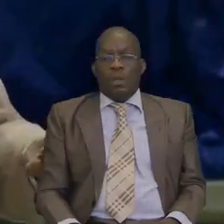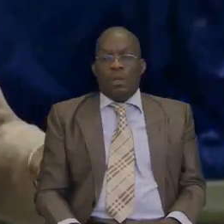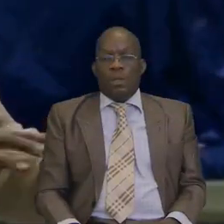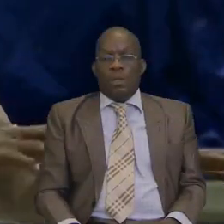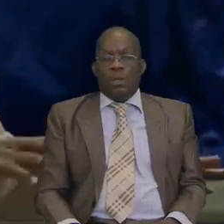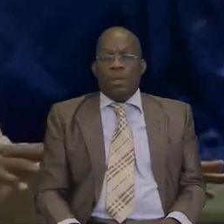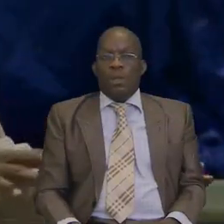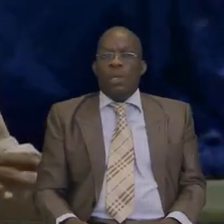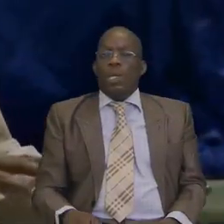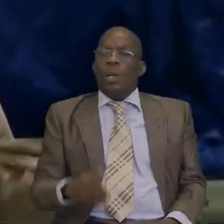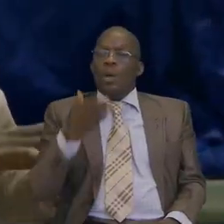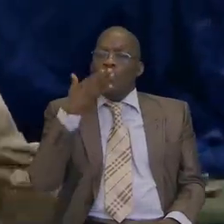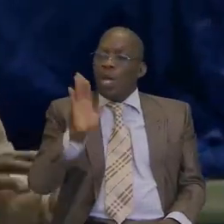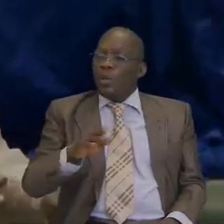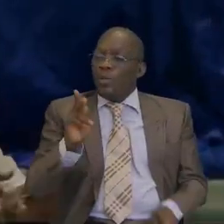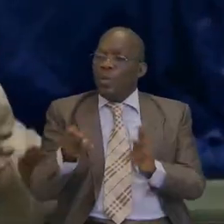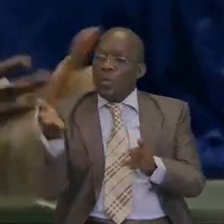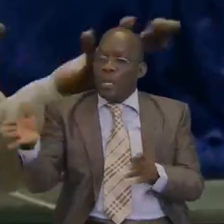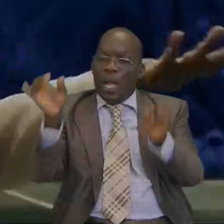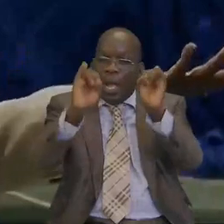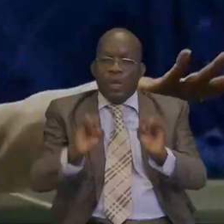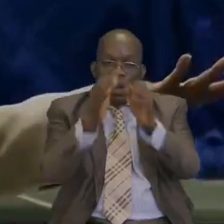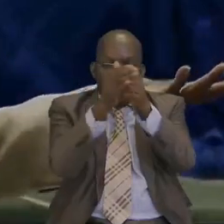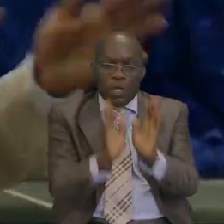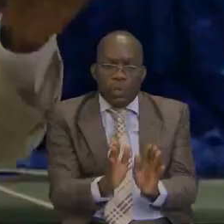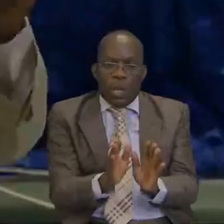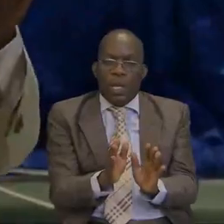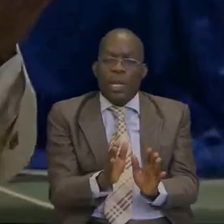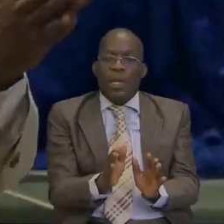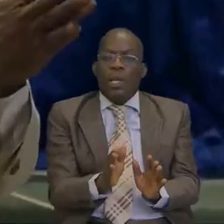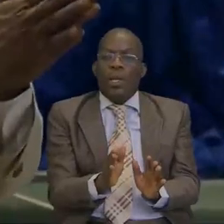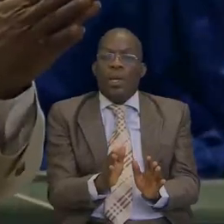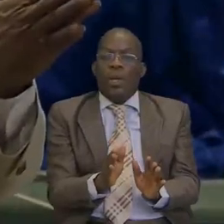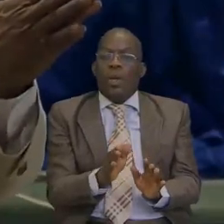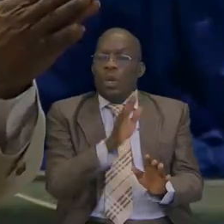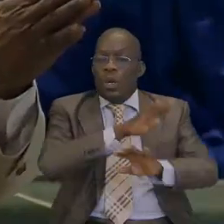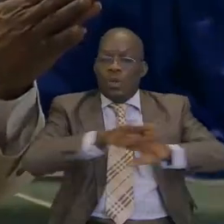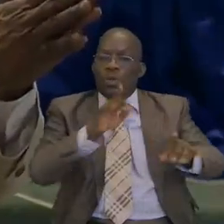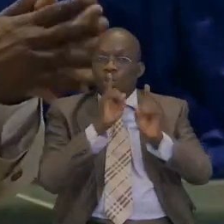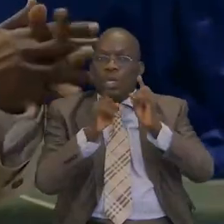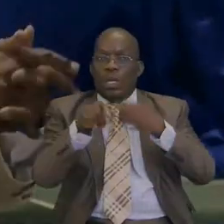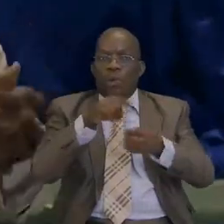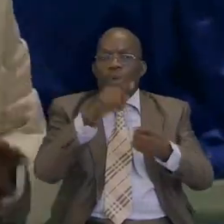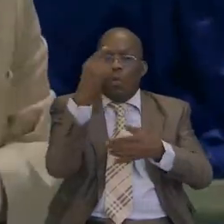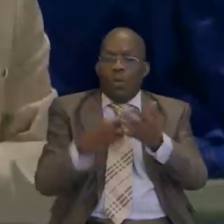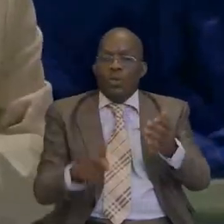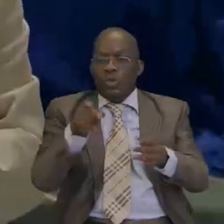Il y a des boudous là-bas. Il y a des idoles là-bas. Ne parle pas de ce que tu ne connais